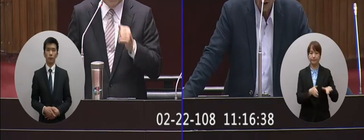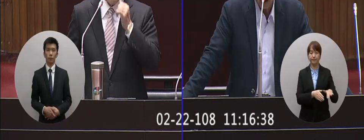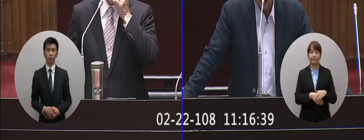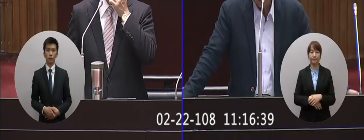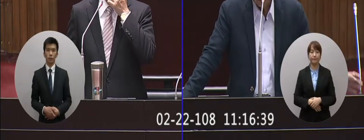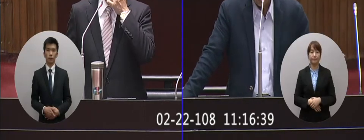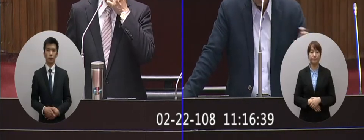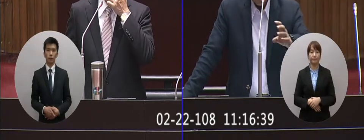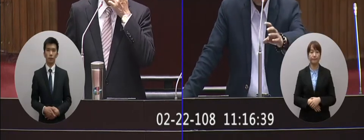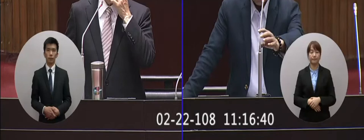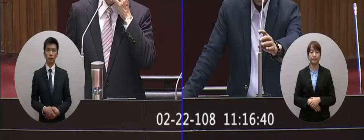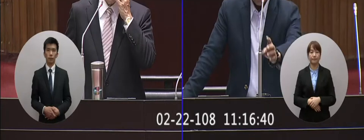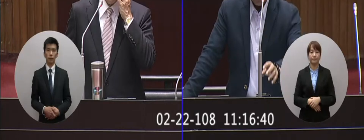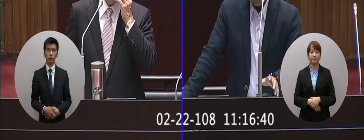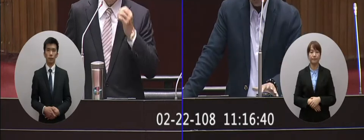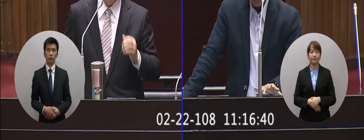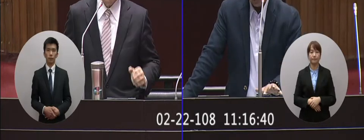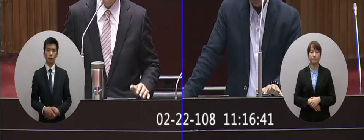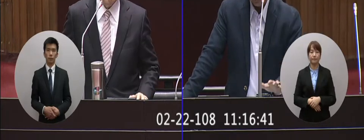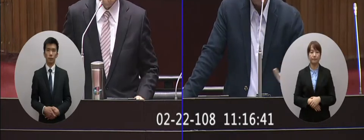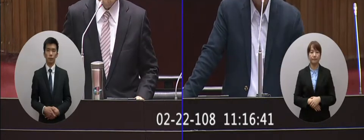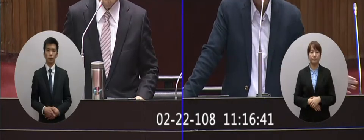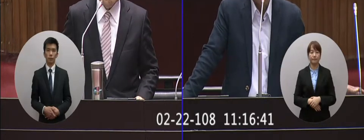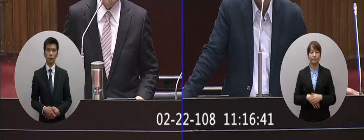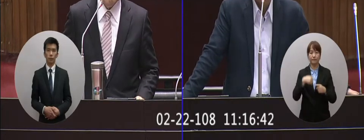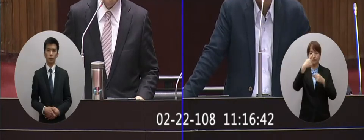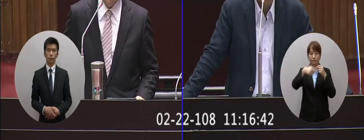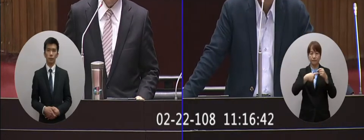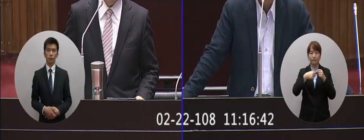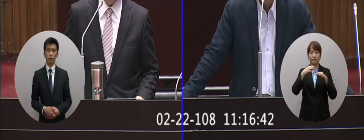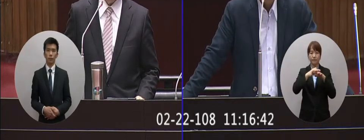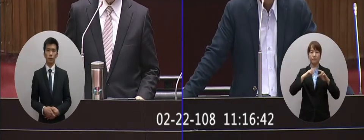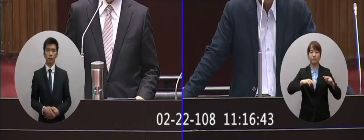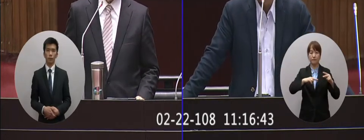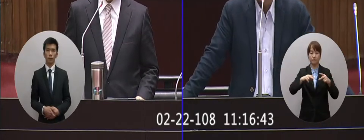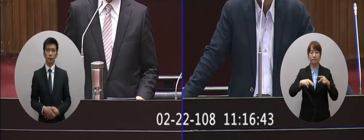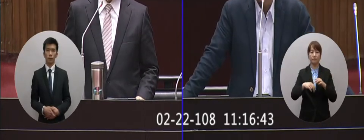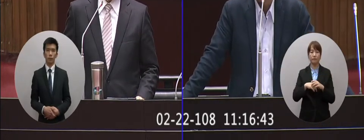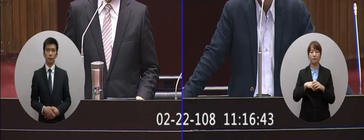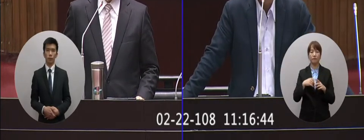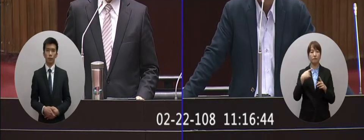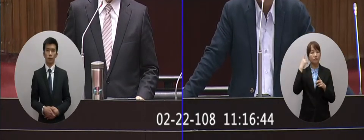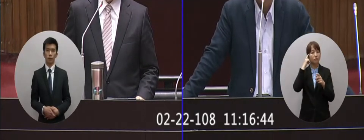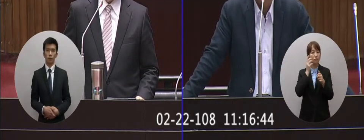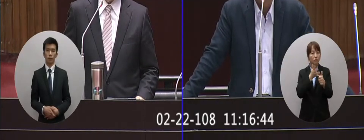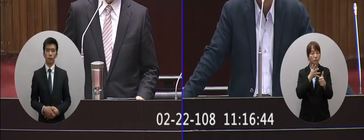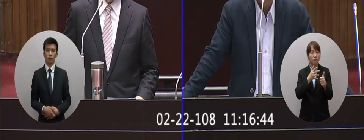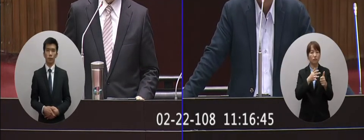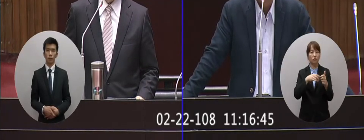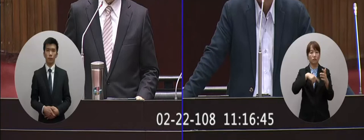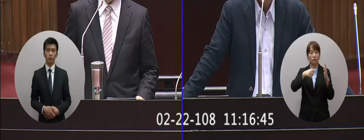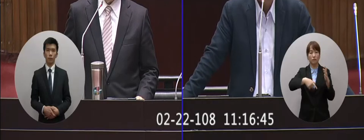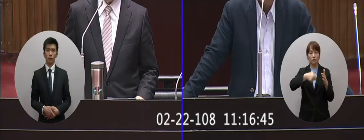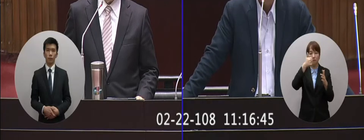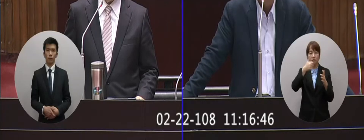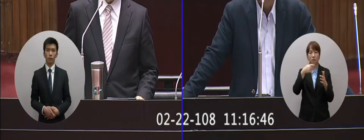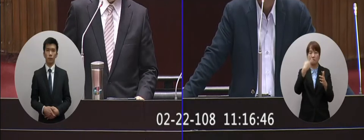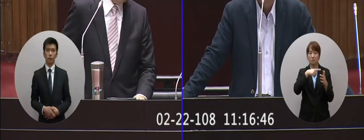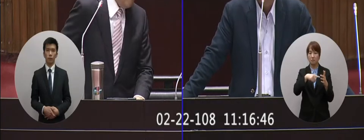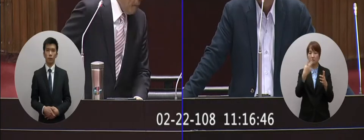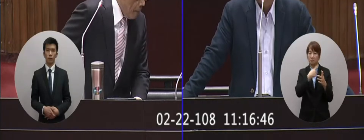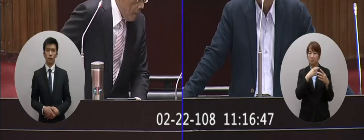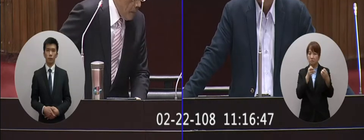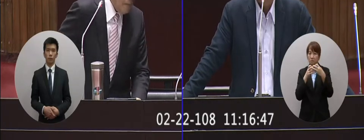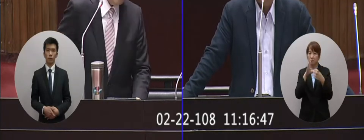说那个年金改革哈，年金改革，我想请教一下院长，就是说还有没有空